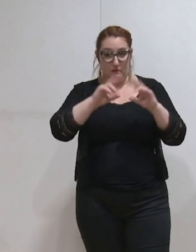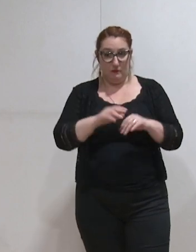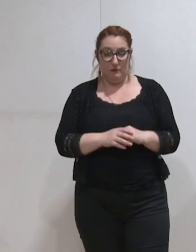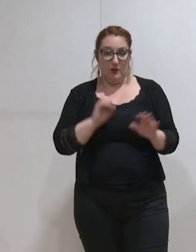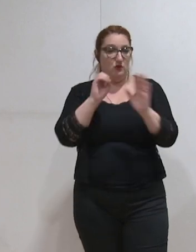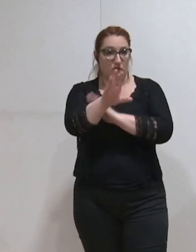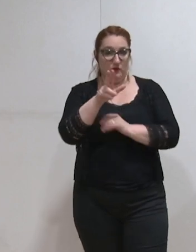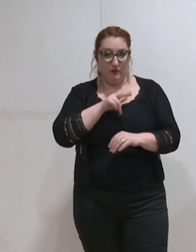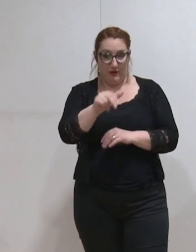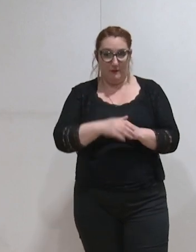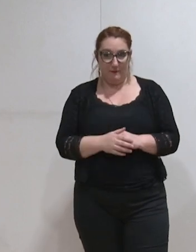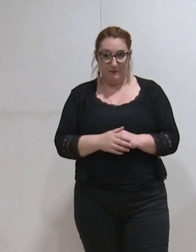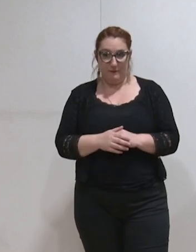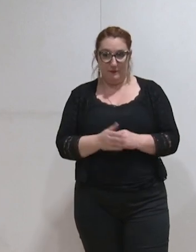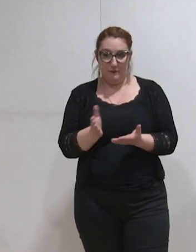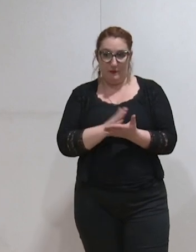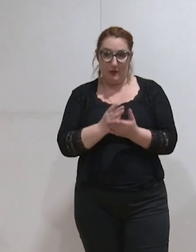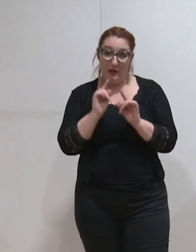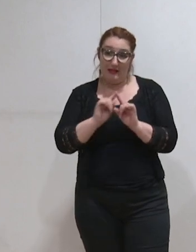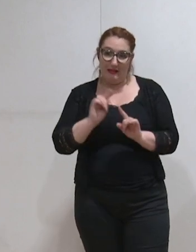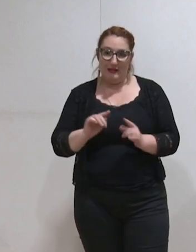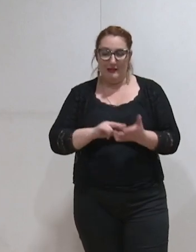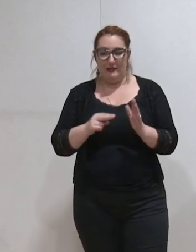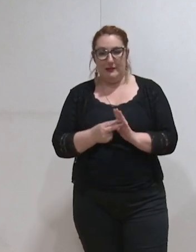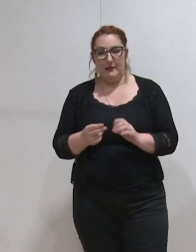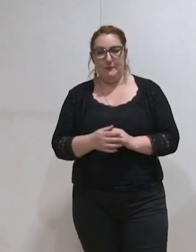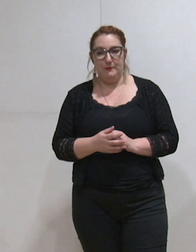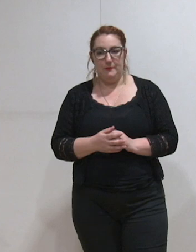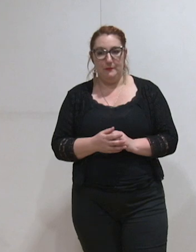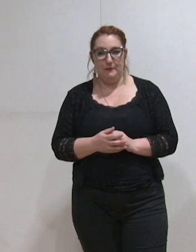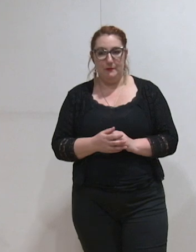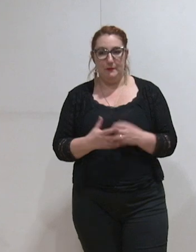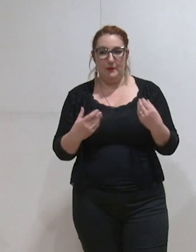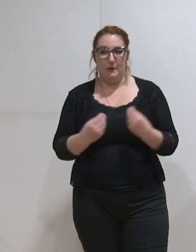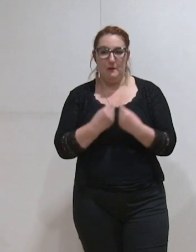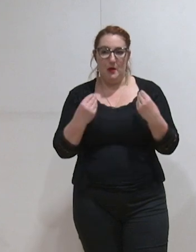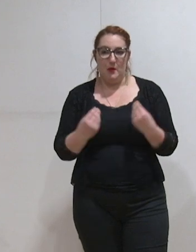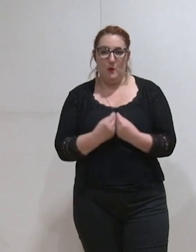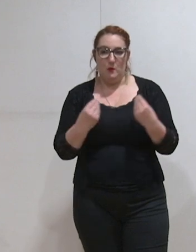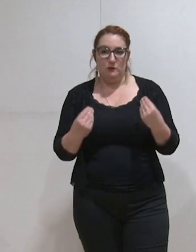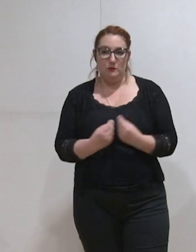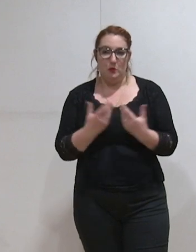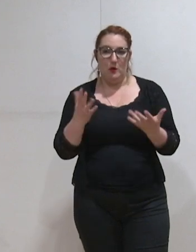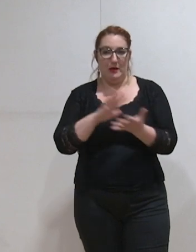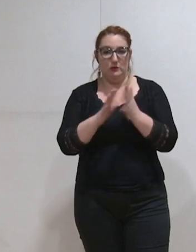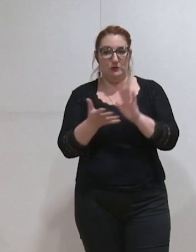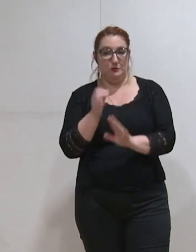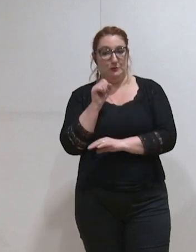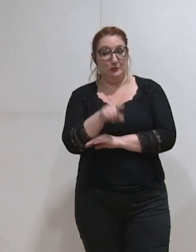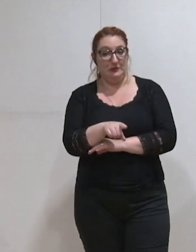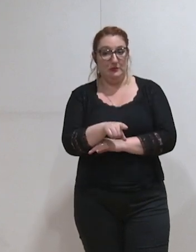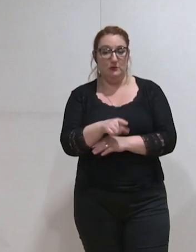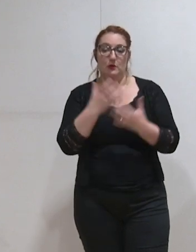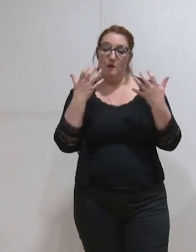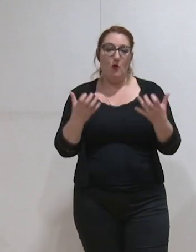l'heure là où il y a une petite ambigué mais on rentre un petit peu dans les détails c'est que heureusement cette association a voulu avec